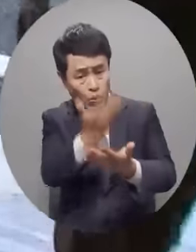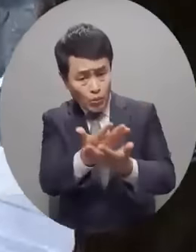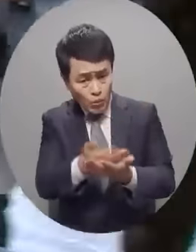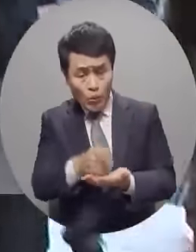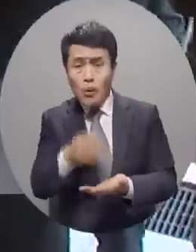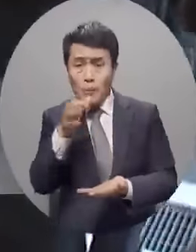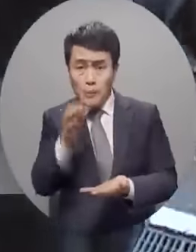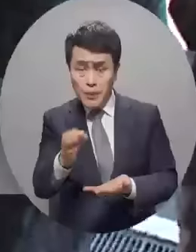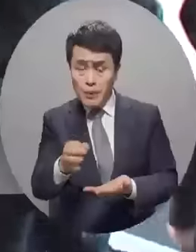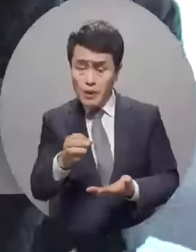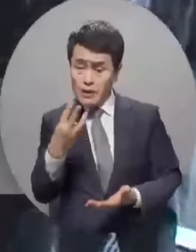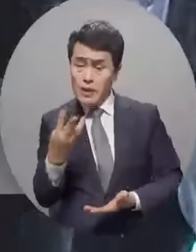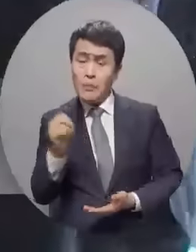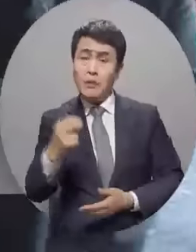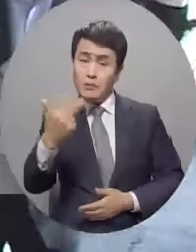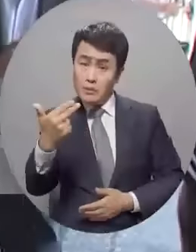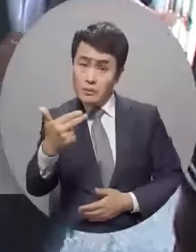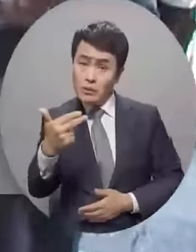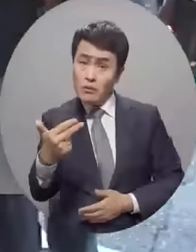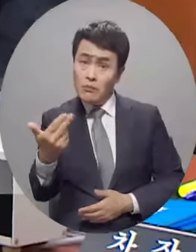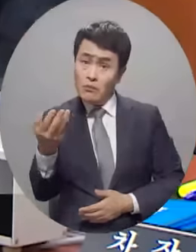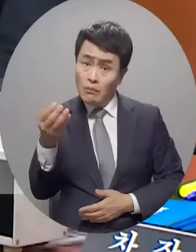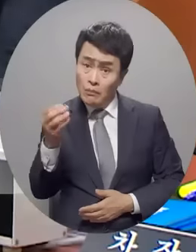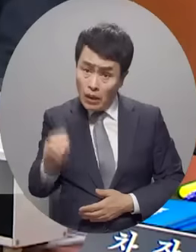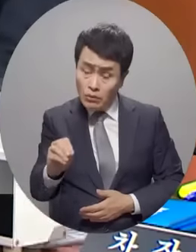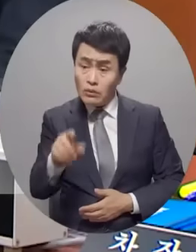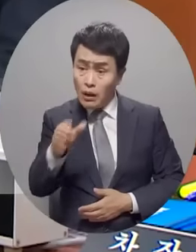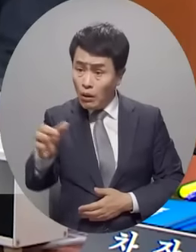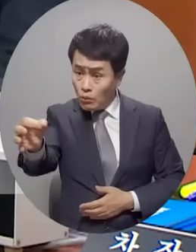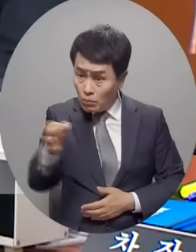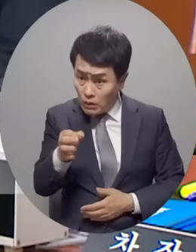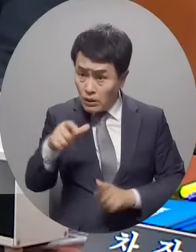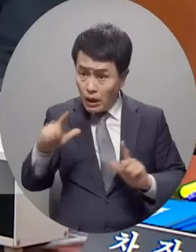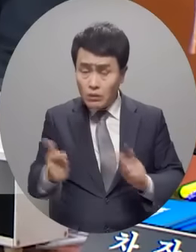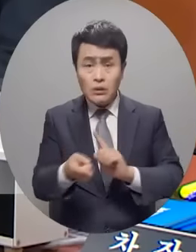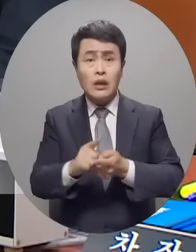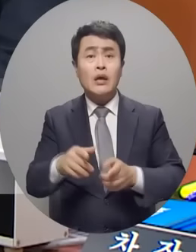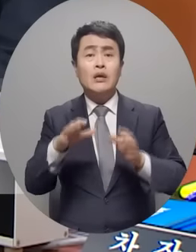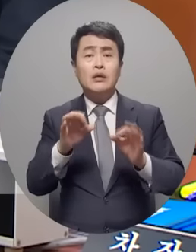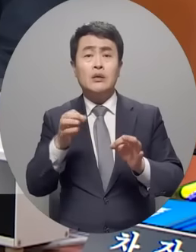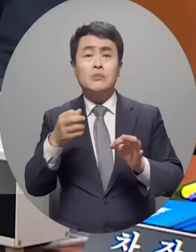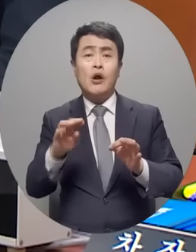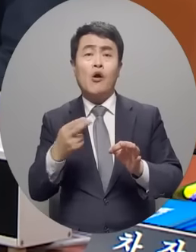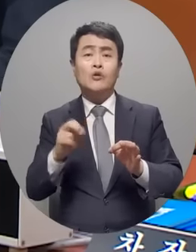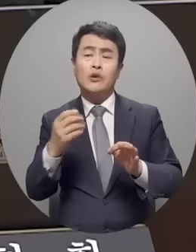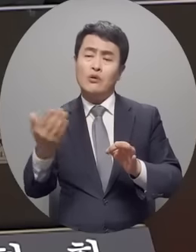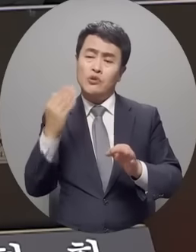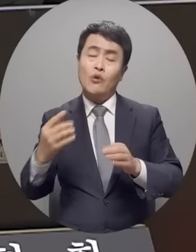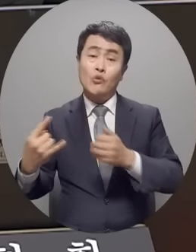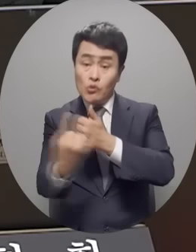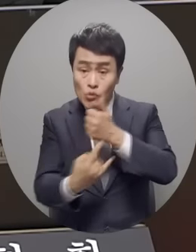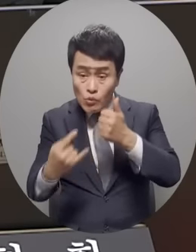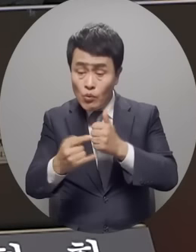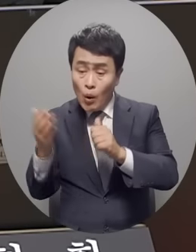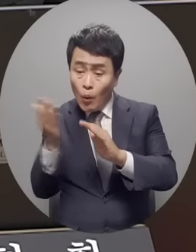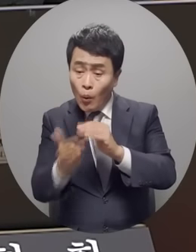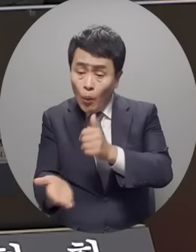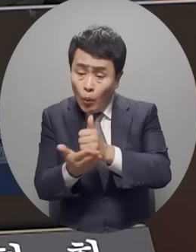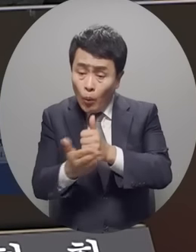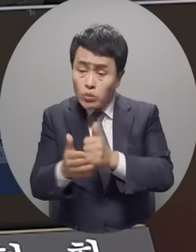비용이 3억 7천여만 원인데 돈은 받아오지 않고 김영선 전 의원 공천을 받아왔다고 주장하고 있습니다.